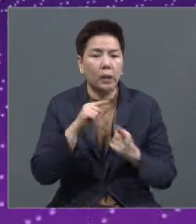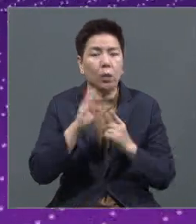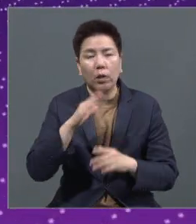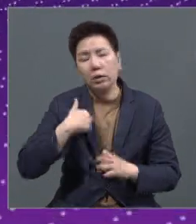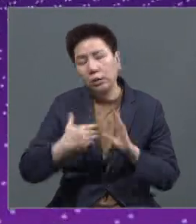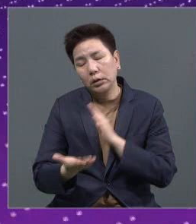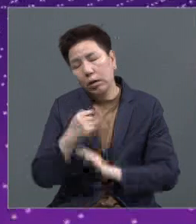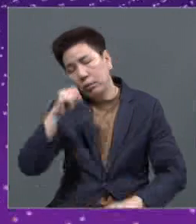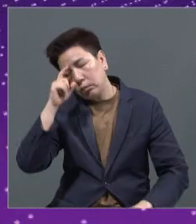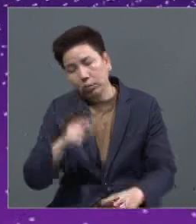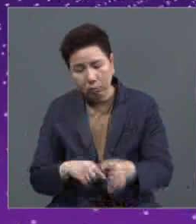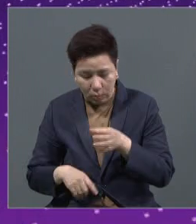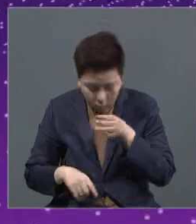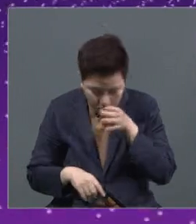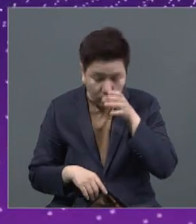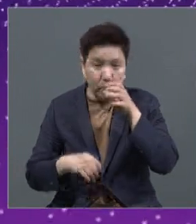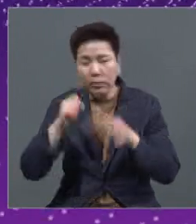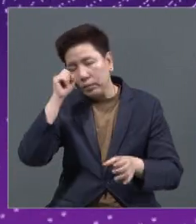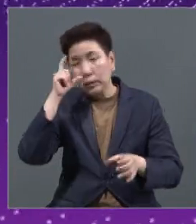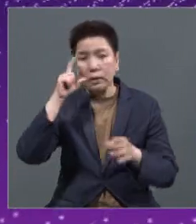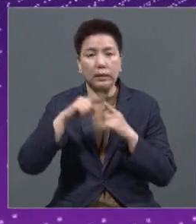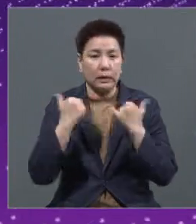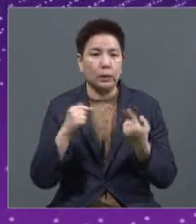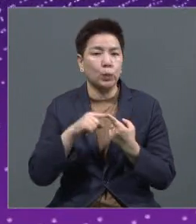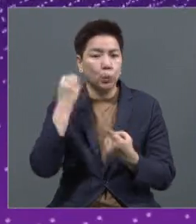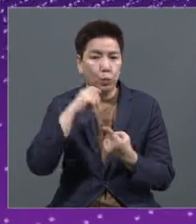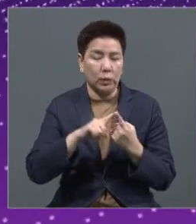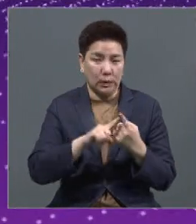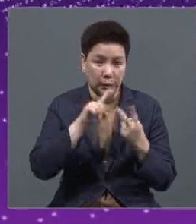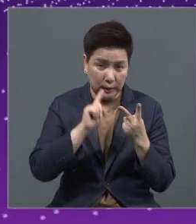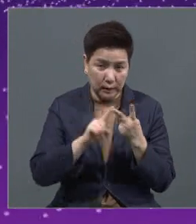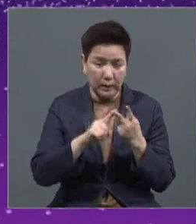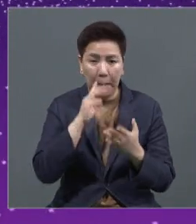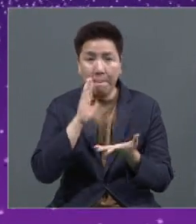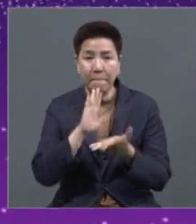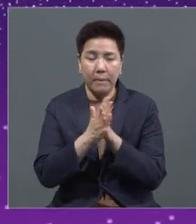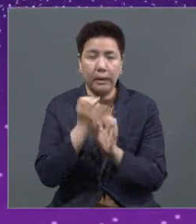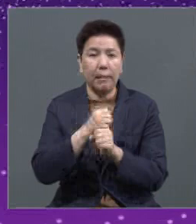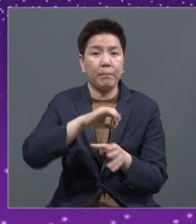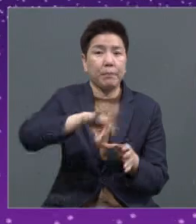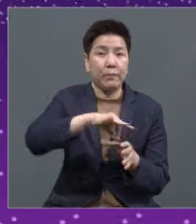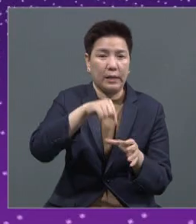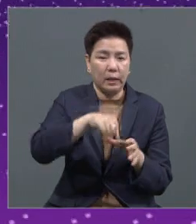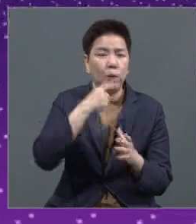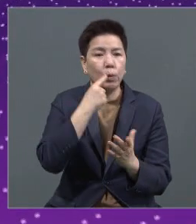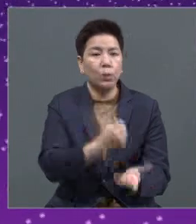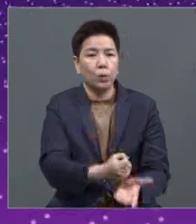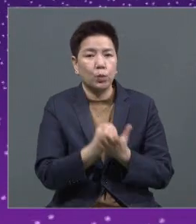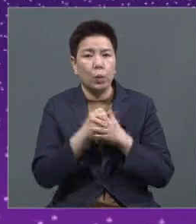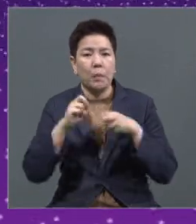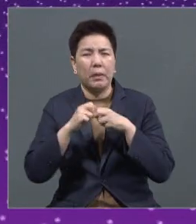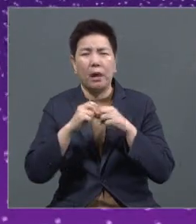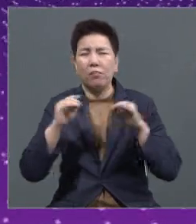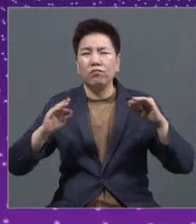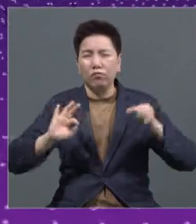คนตื่นมาก็กินกาแฟกันหมดทั้งในประเทศแล้วก็ต่างประเทศนะครับนอกจากนี้การที่เปลี่ยนมาปลูกกาแฟแบบนี้เนี่ยช่วยแก้ปัญหาหมอก